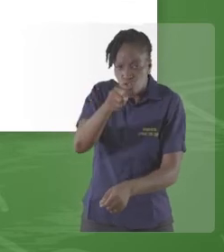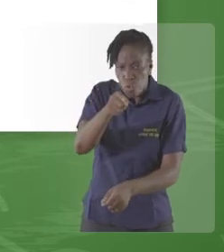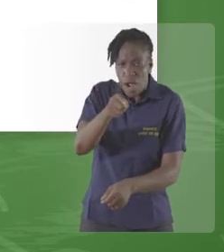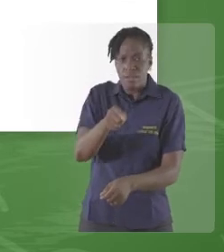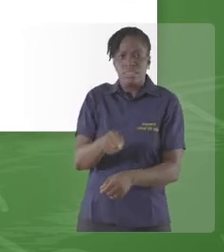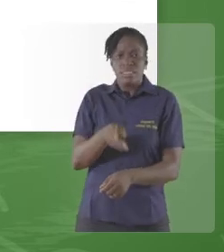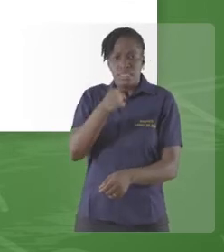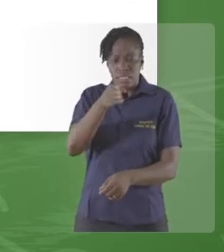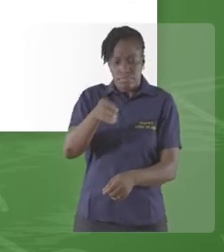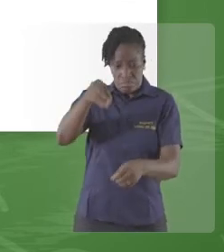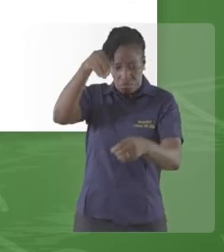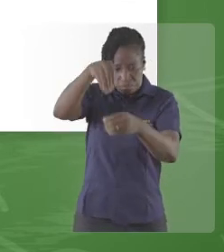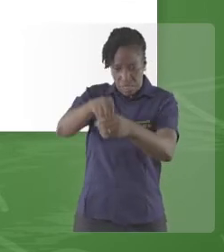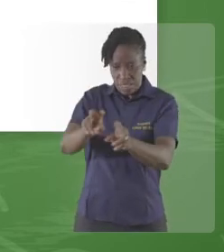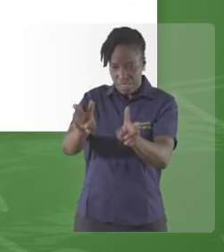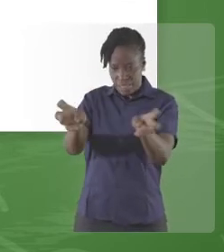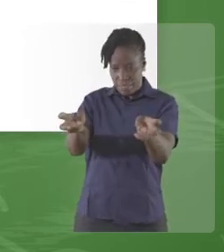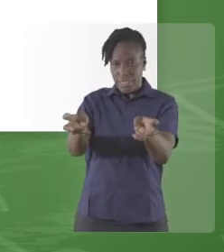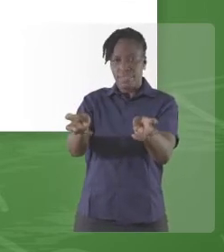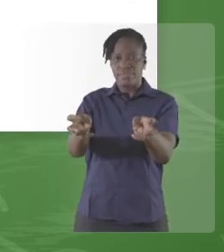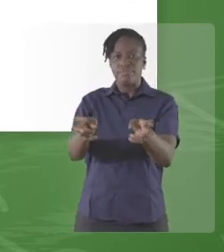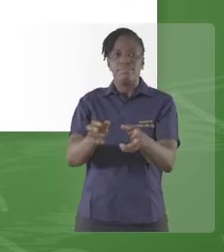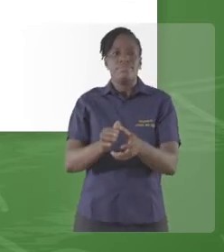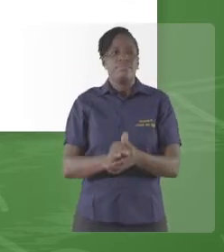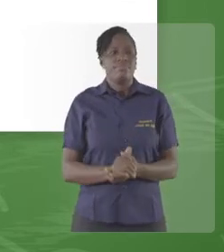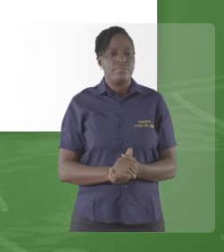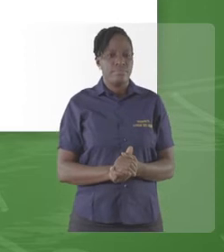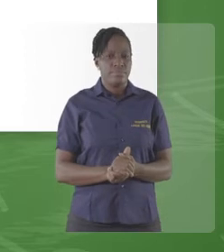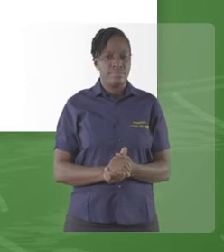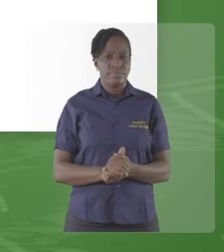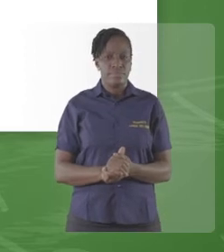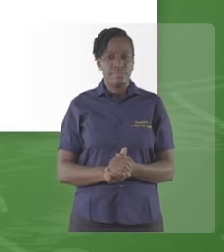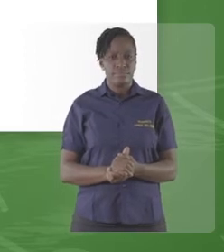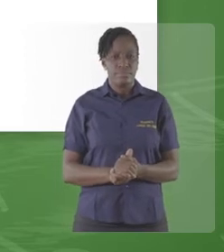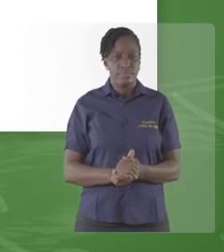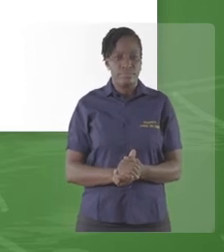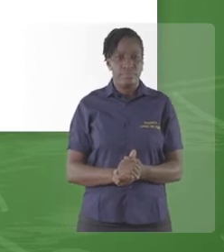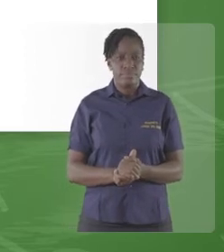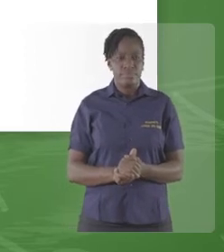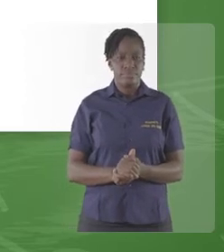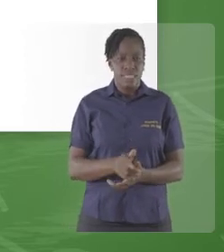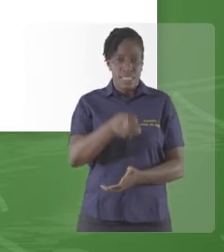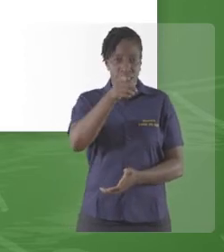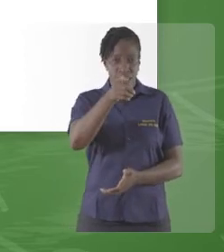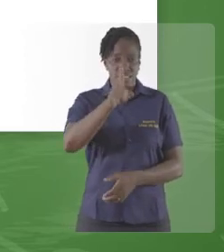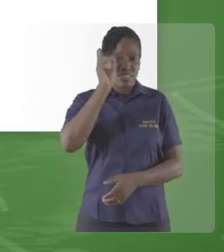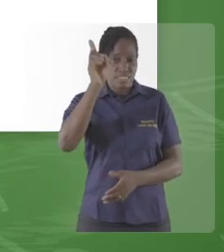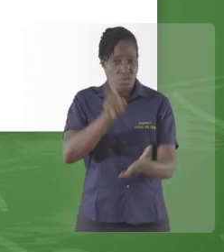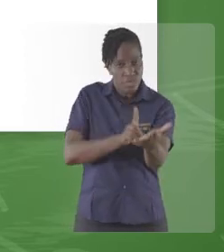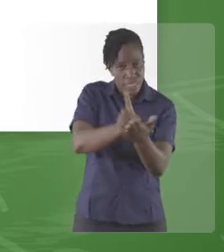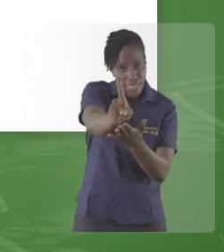les propos rapportés, qui sont encadrés par les guillemets. Nous avons alors le